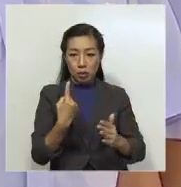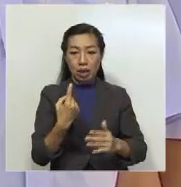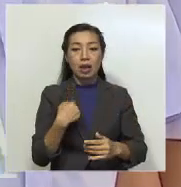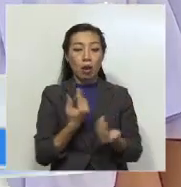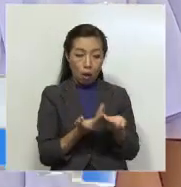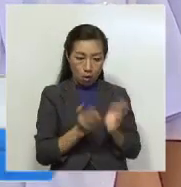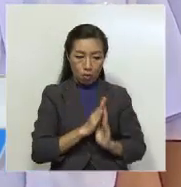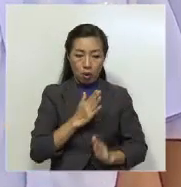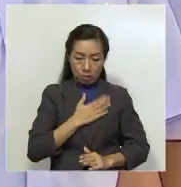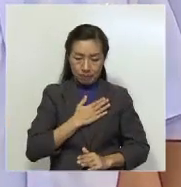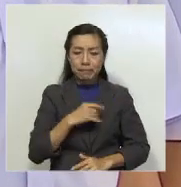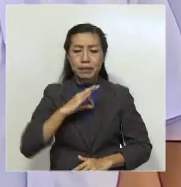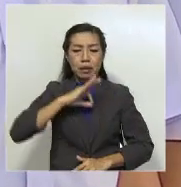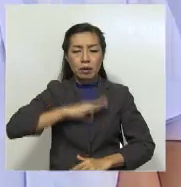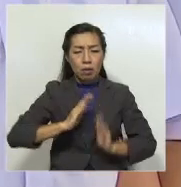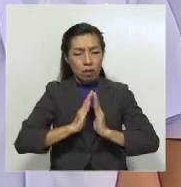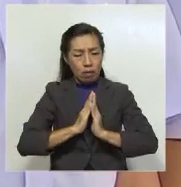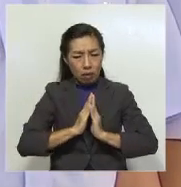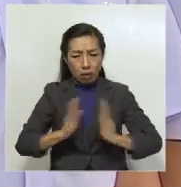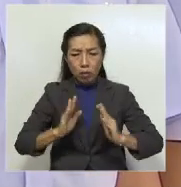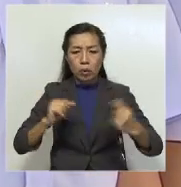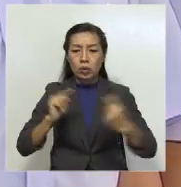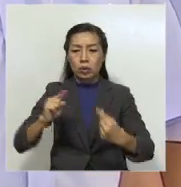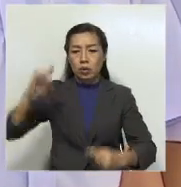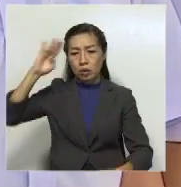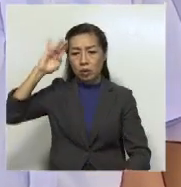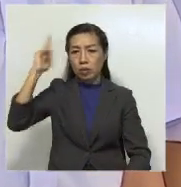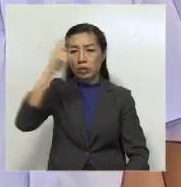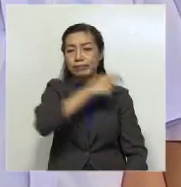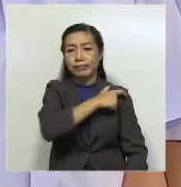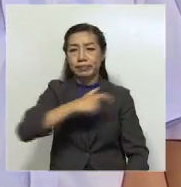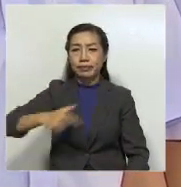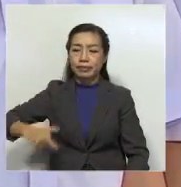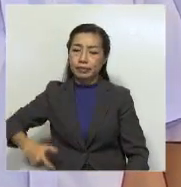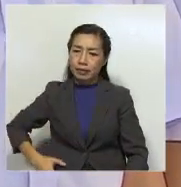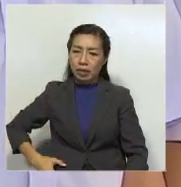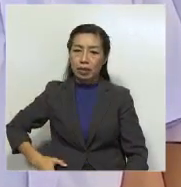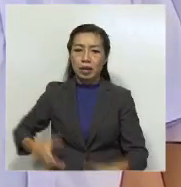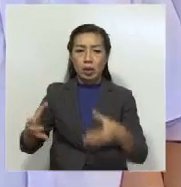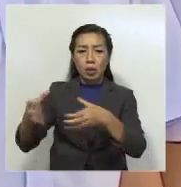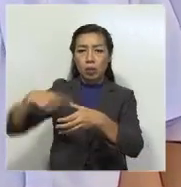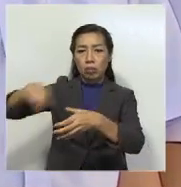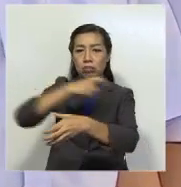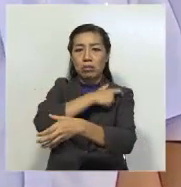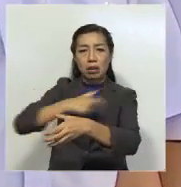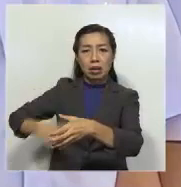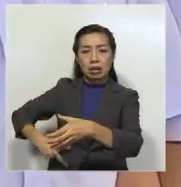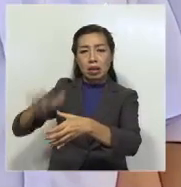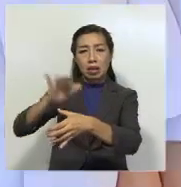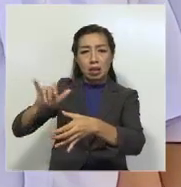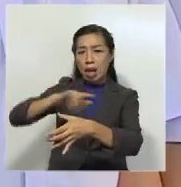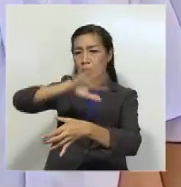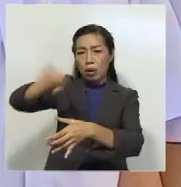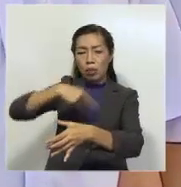างสำนึกในพระมหากรุณาธิคุณของสมเด็จพระเจ้าอยู่หัวและพระบรมวงศานุวงศ์ทุกพระ